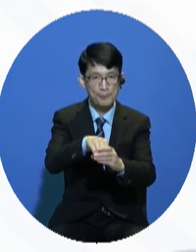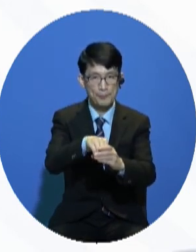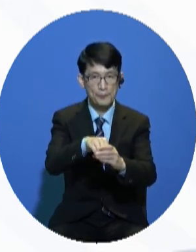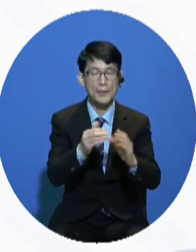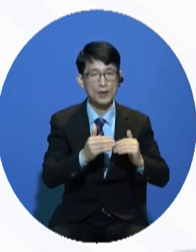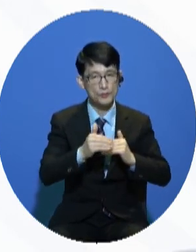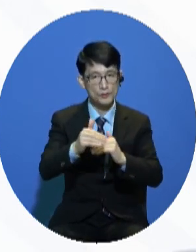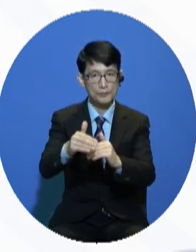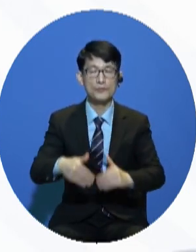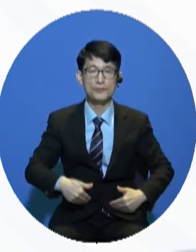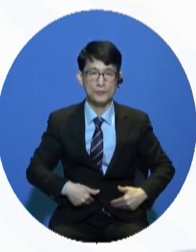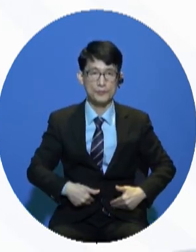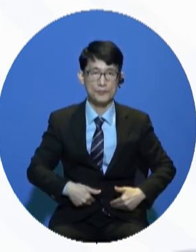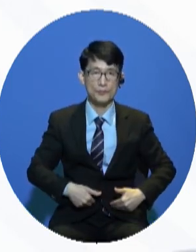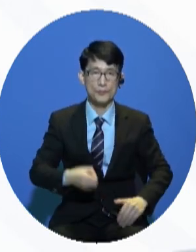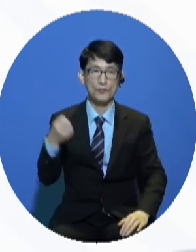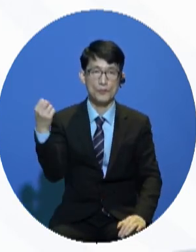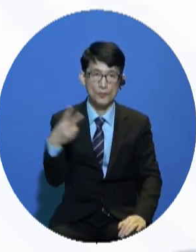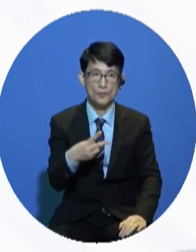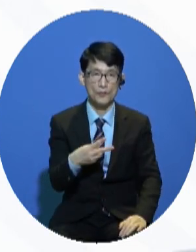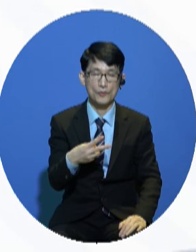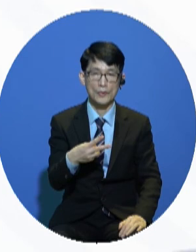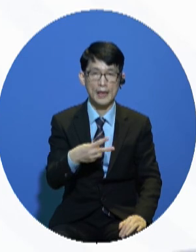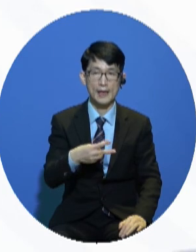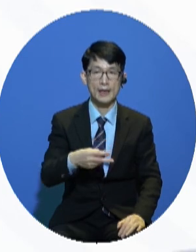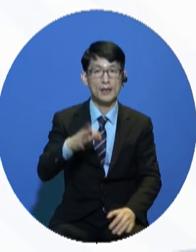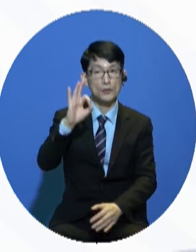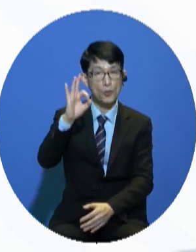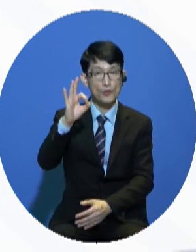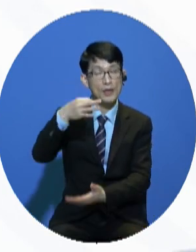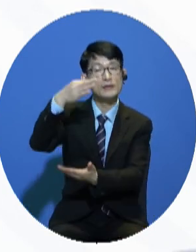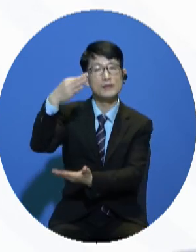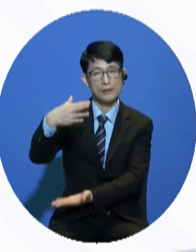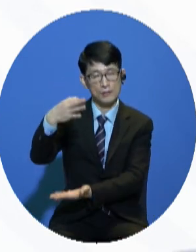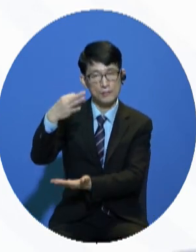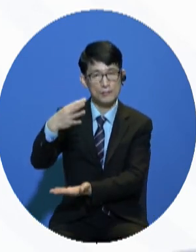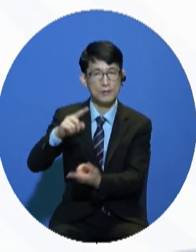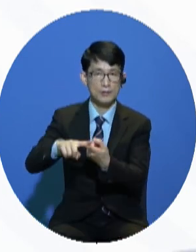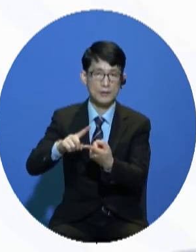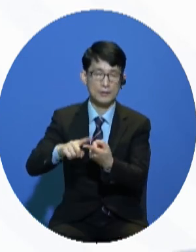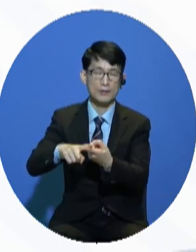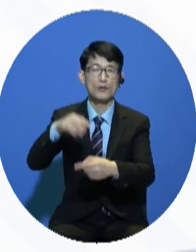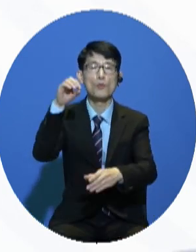필요가 있다고 생각합니다. 그리고 또 한 가지는 재정과 관련된 내용을 좀 포함시켰으면 좋겠는데요.